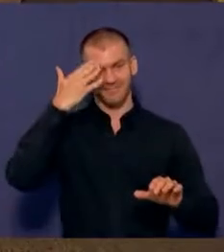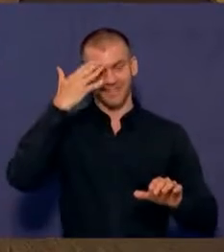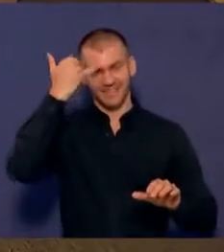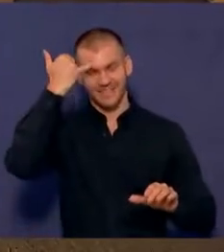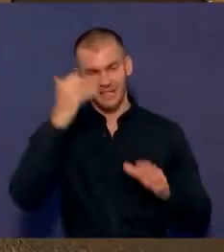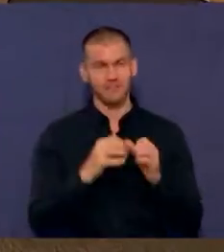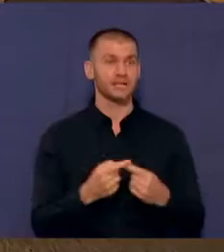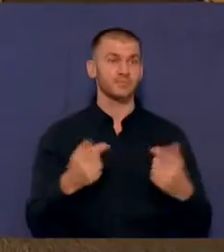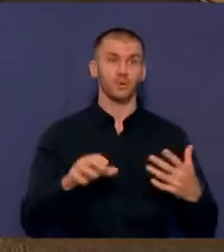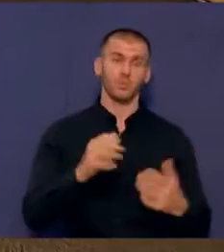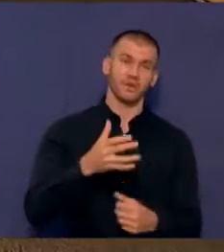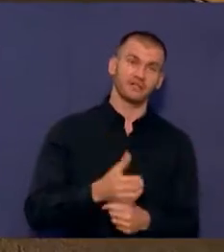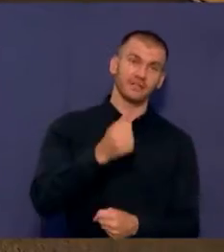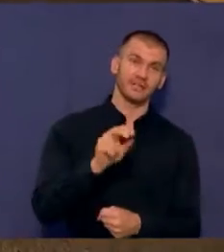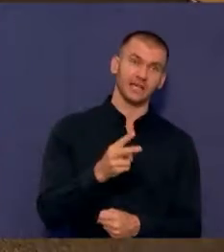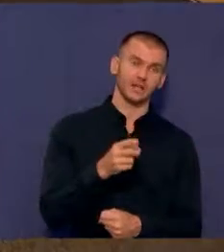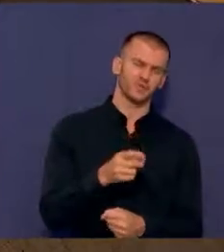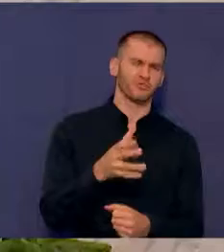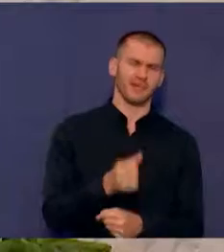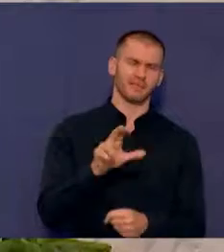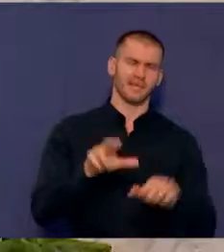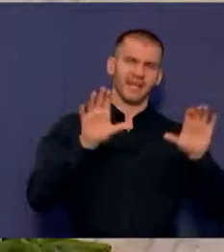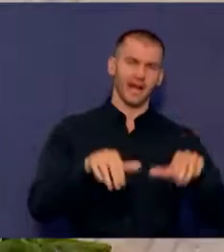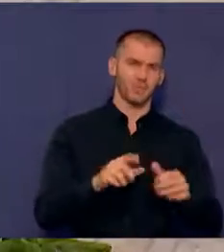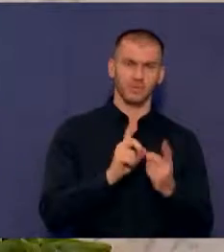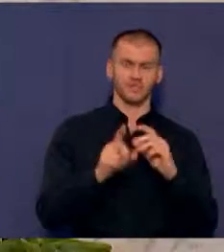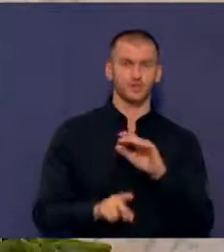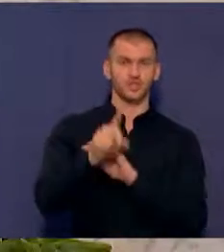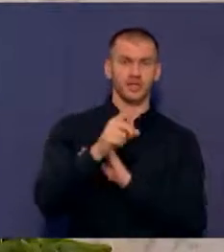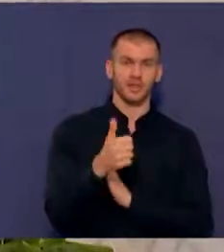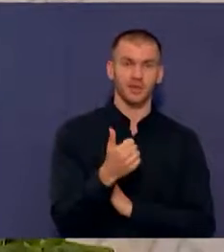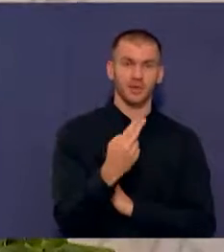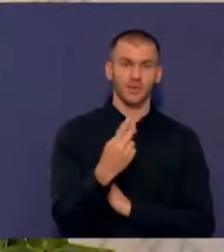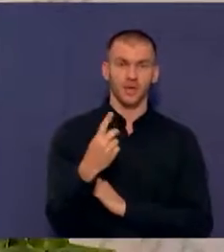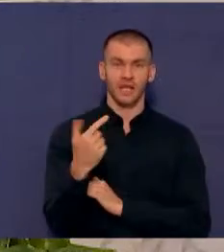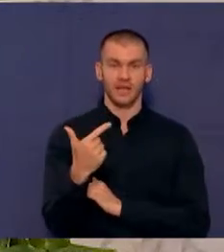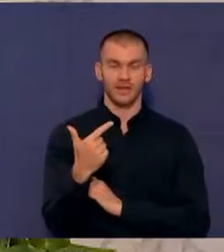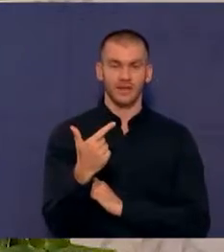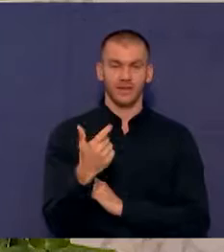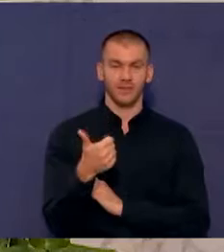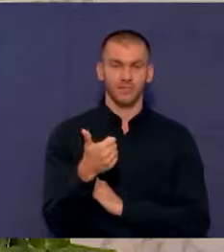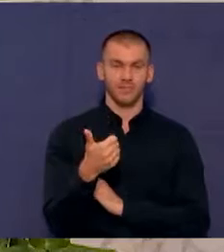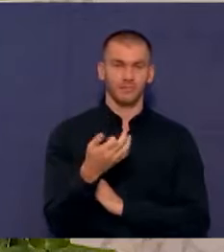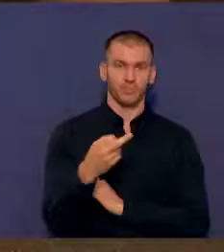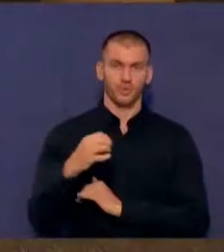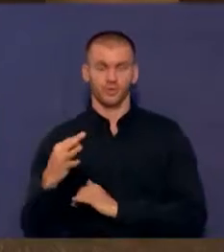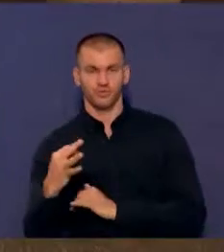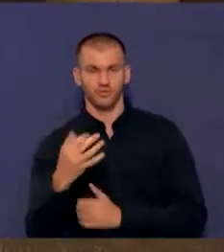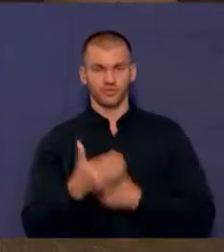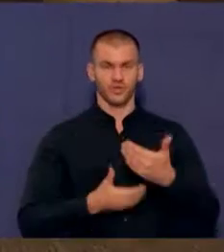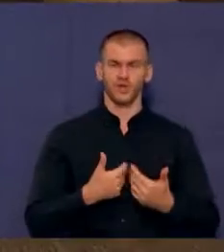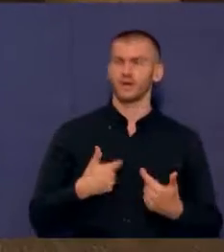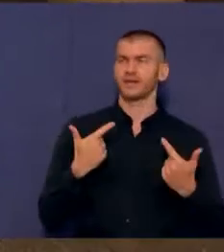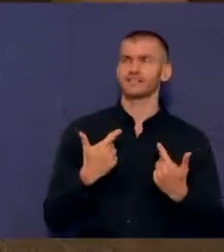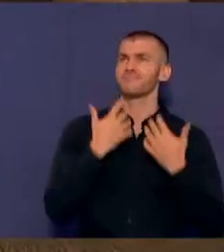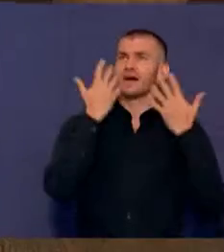det spelar ju ingen roll att vinna. Eller att du vann ju i alla fall och det blir en supersuccé med Bulletproof. Och... Verkligen. Alltså jag är så tacksam för